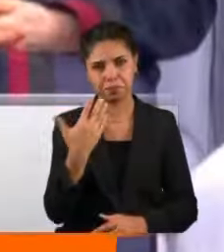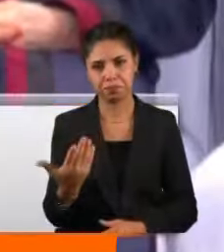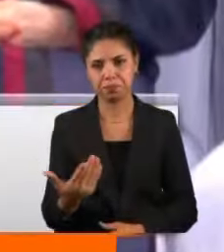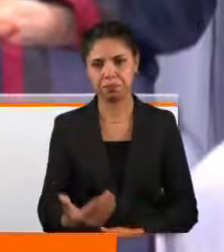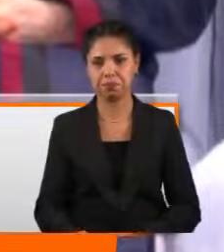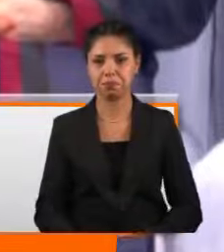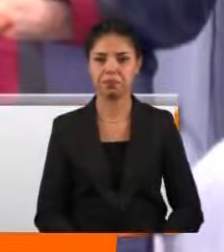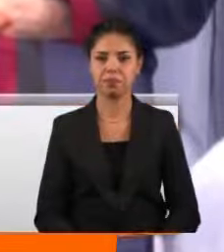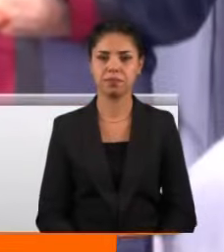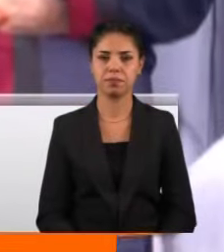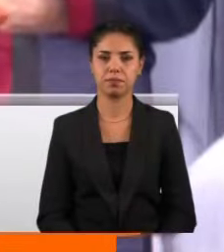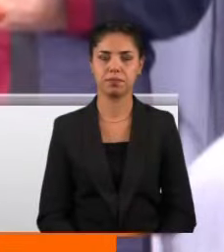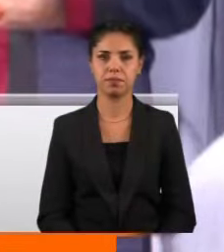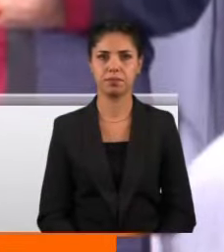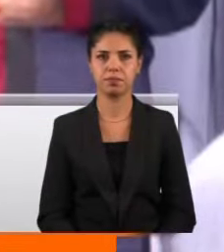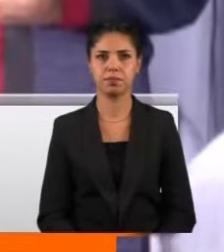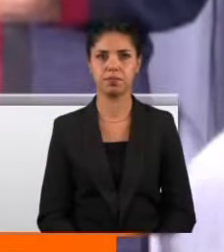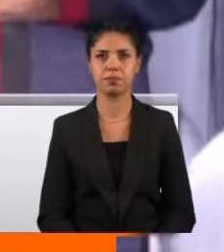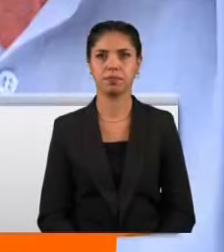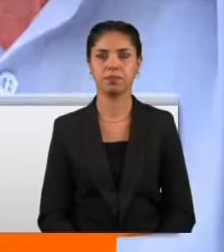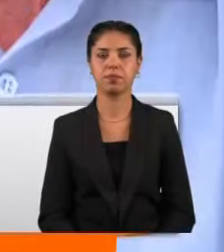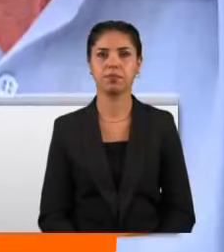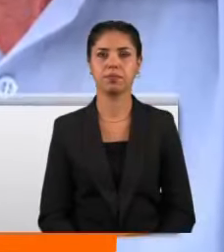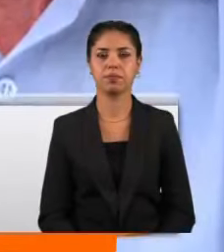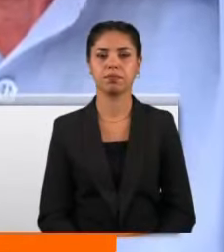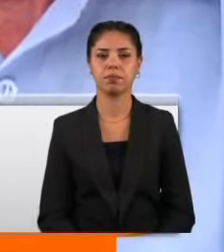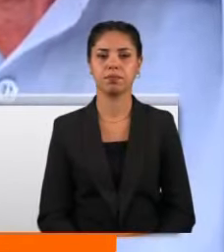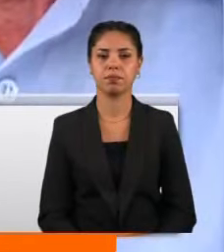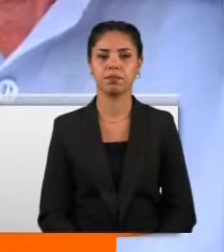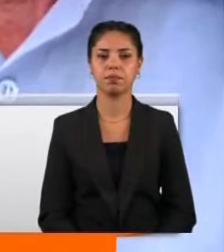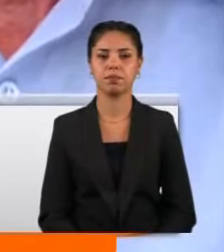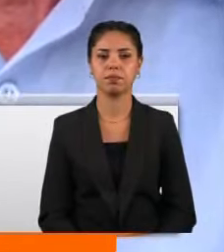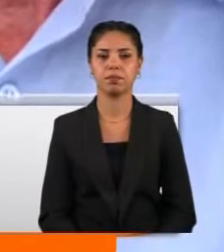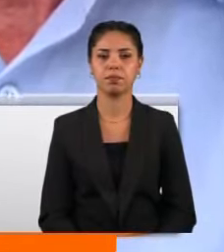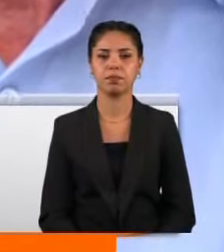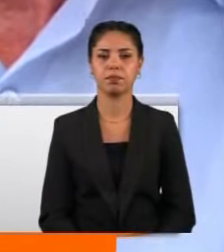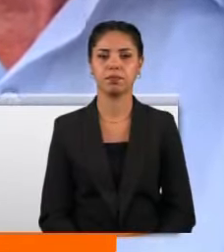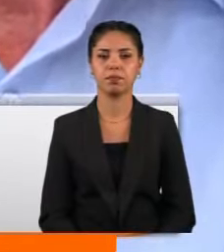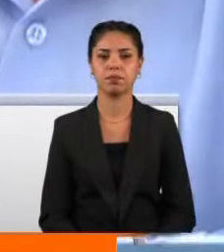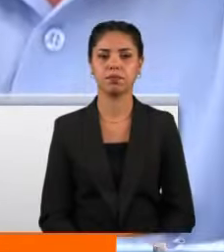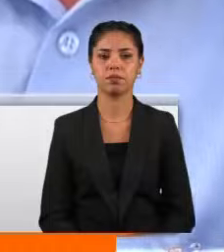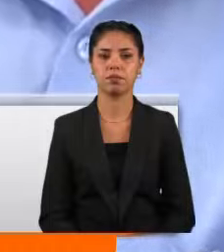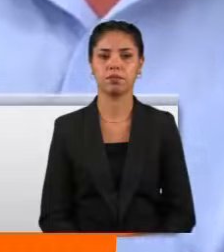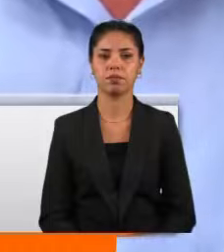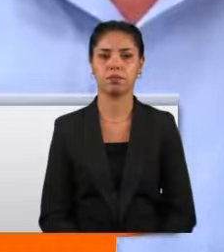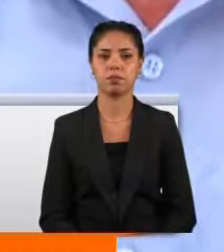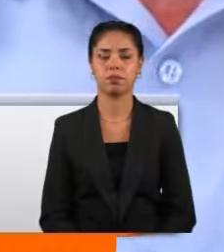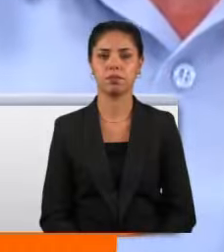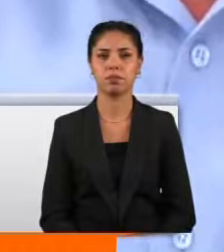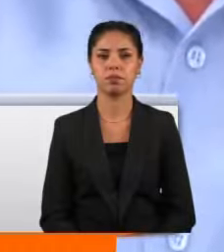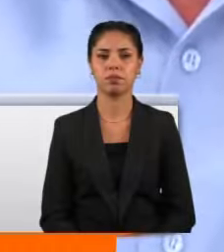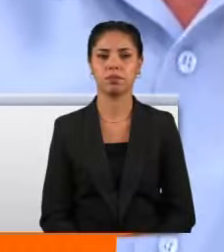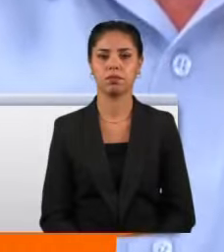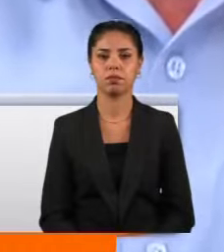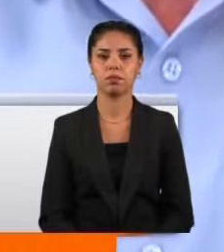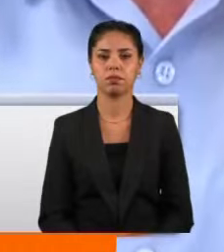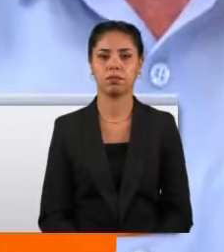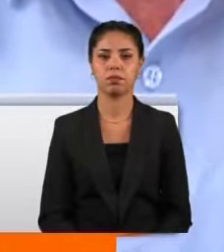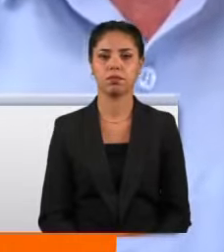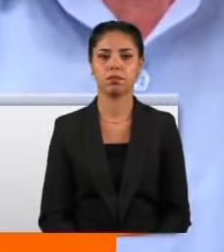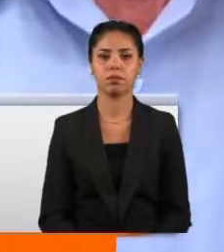Babam babaannemi öldürdü, çuvala soktu, attı demiş. Yattı orada da kan revali çıktı. Ne yaptılar o sırada yani evde? Demek